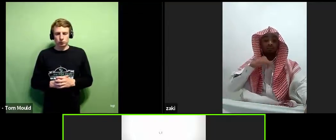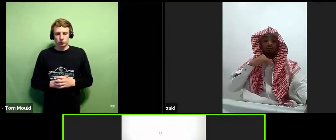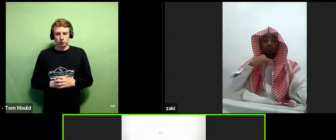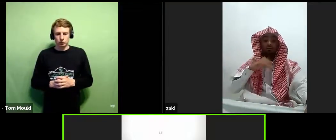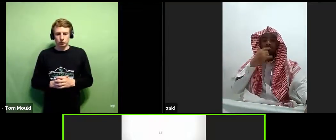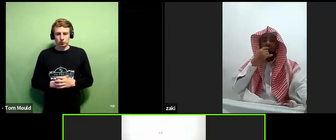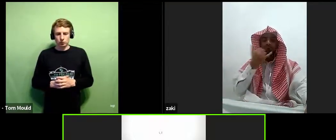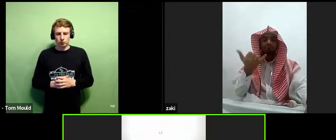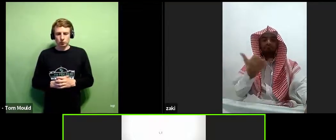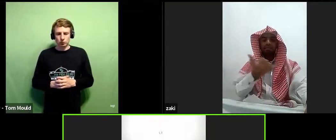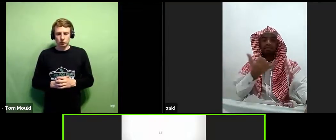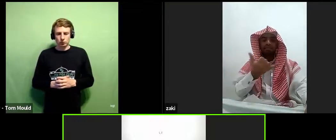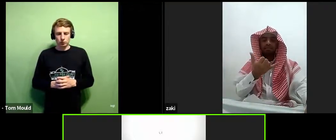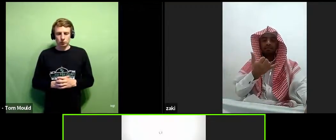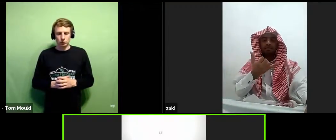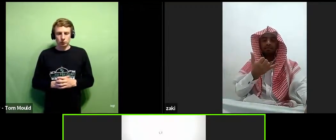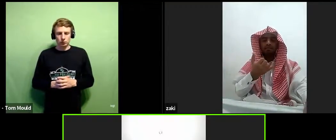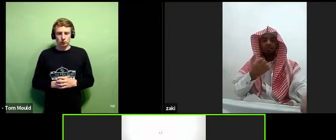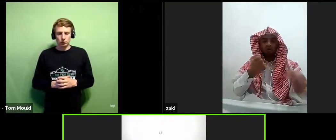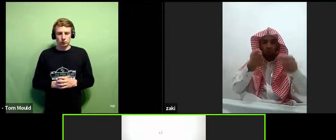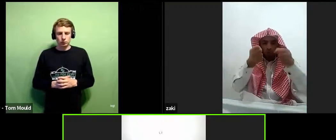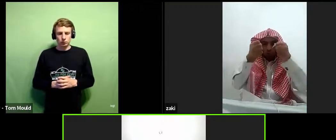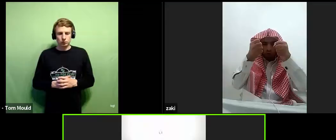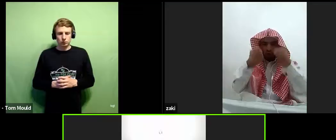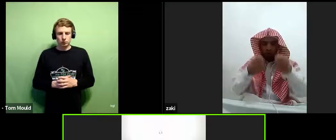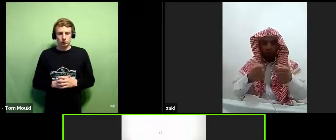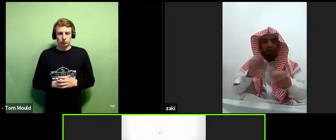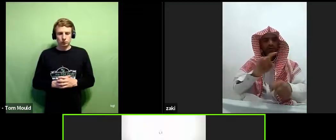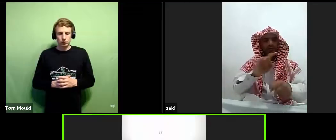وَلَا يُرِيدُ بِكُمُ الْعُسْرَ